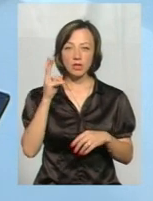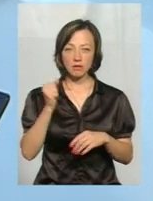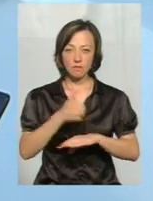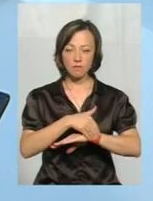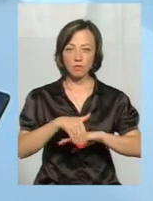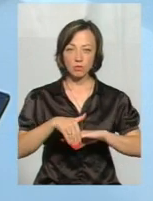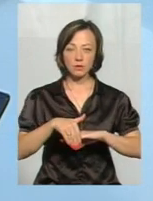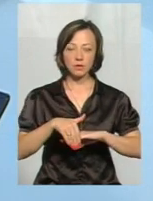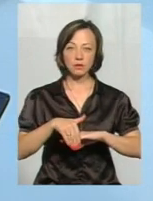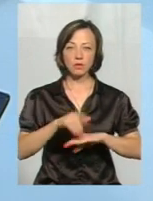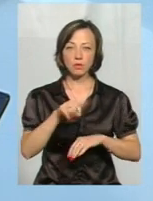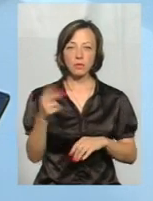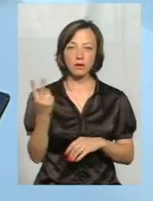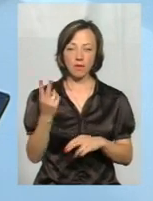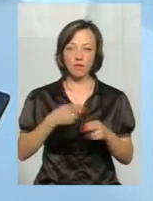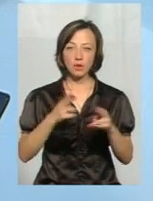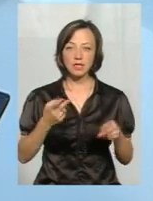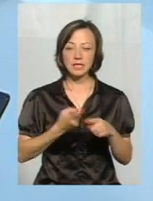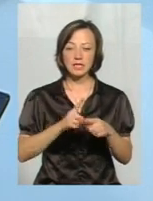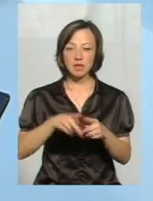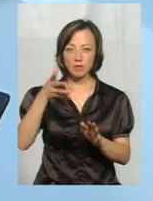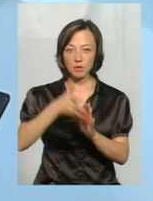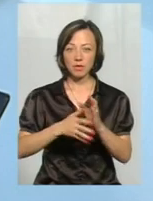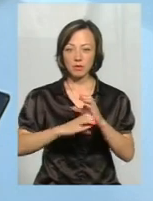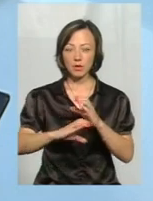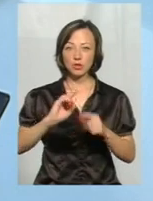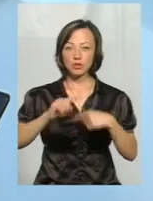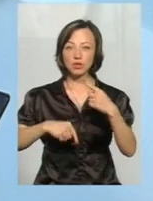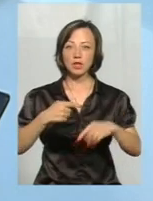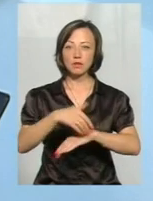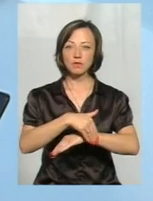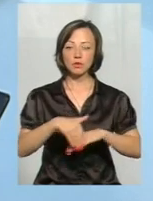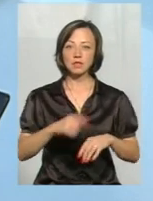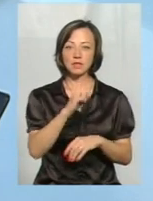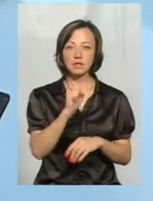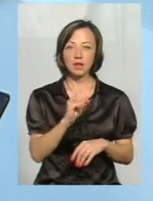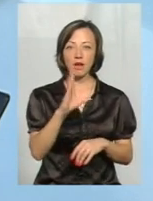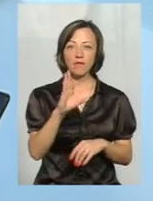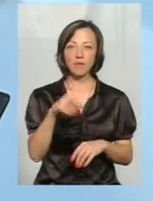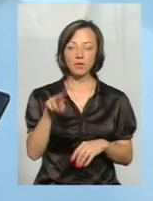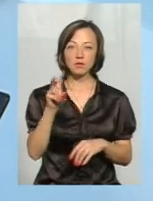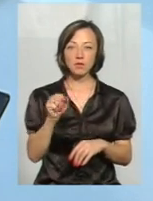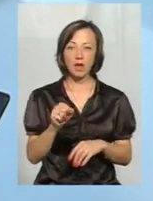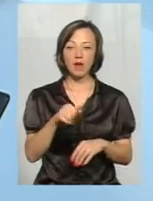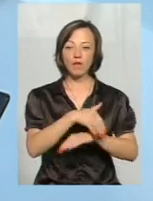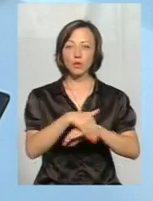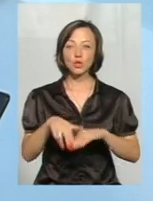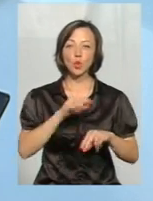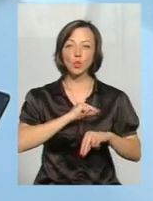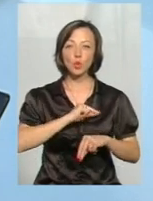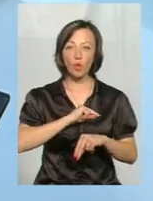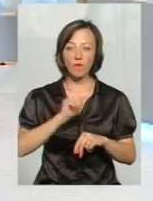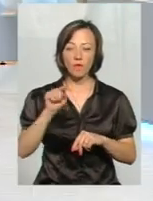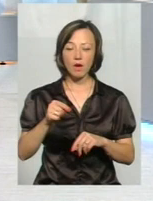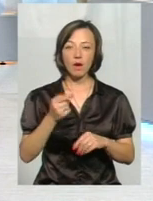Шевченко, автовокзал номер 2, от, ця мережа йде, вона переходить через вулицю Заводську, виходить на Трудову, і в районі Трудової в нас от